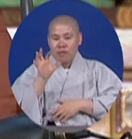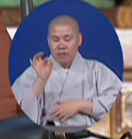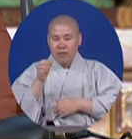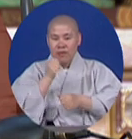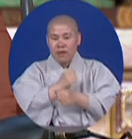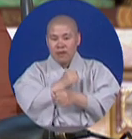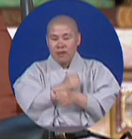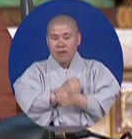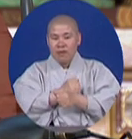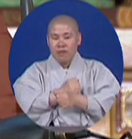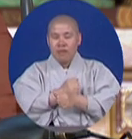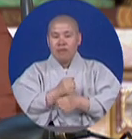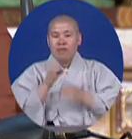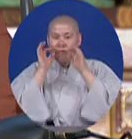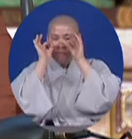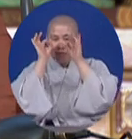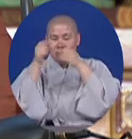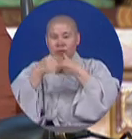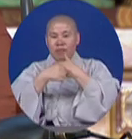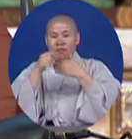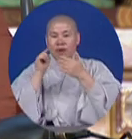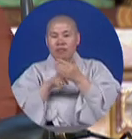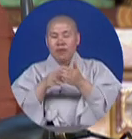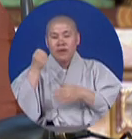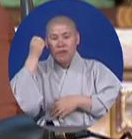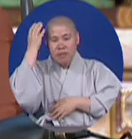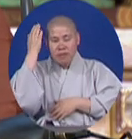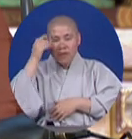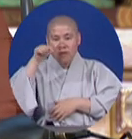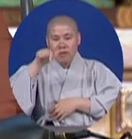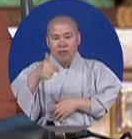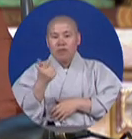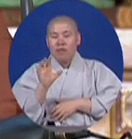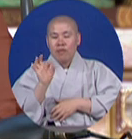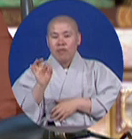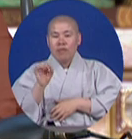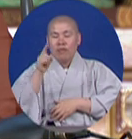공하다고 보는 마음은 있는 거예요. 그건 공이 아니거든요.